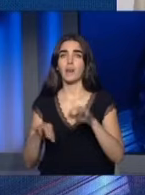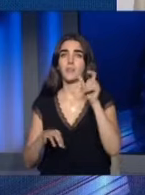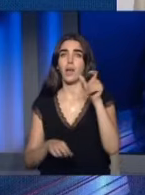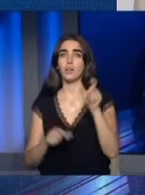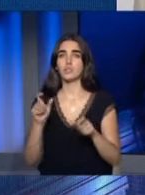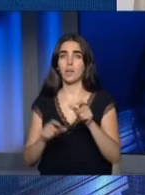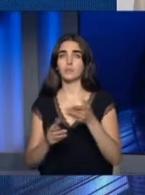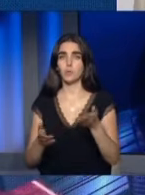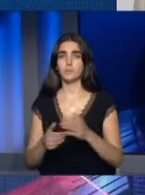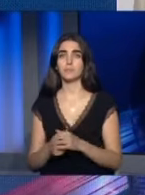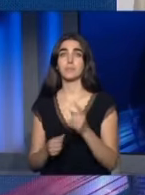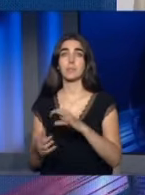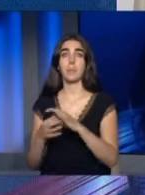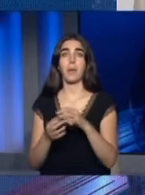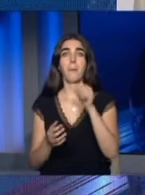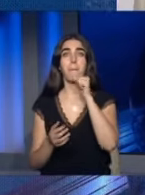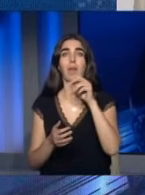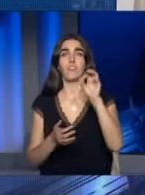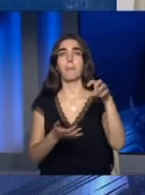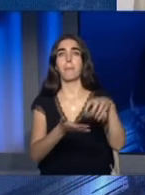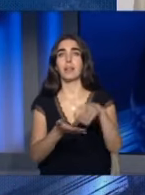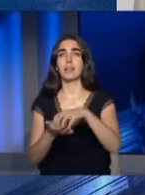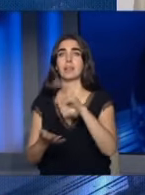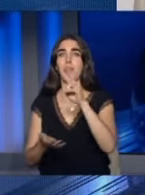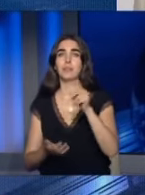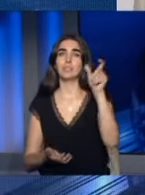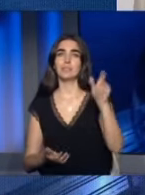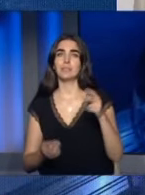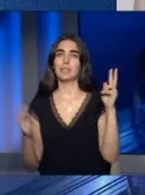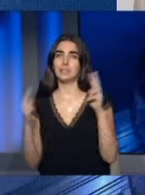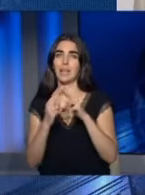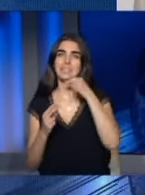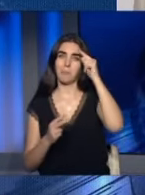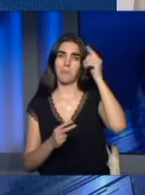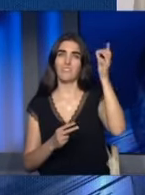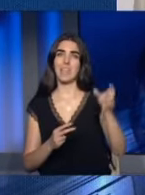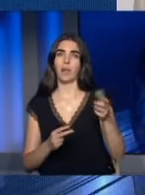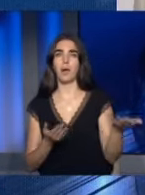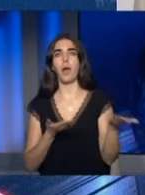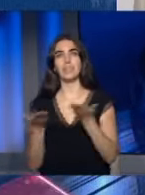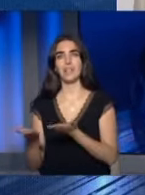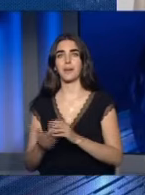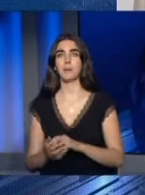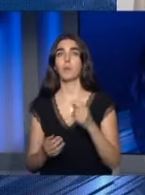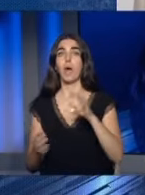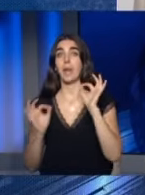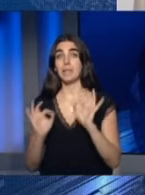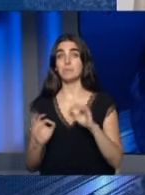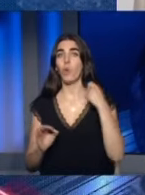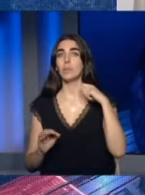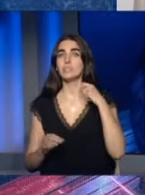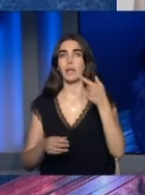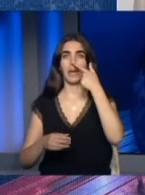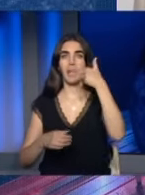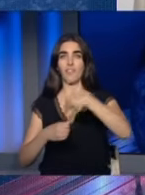الموارد المائيه من كل البلدين وسيلتقي فياض على هامش الزياره الرسميه بوزير النفط السوري فراس